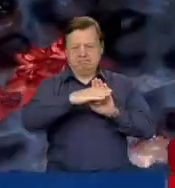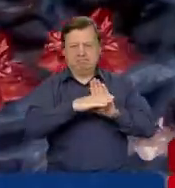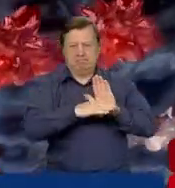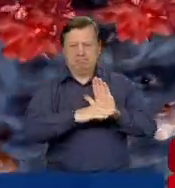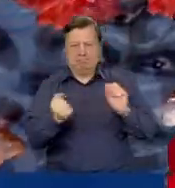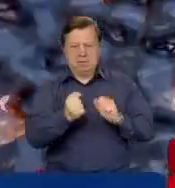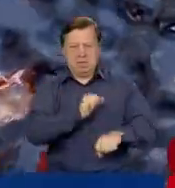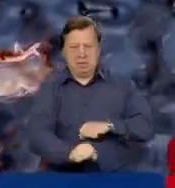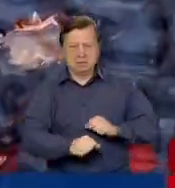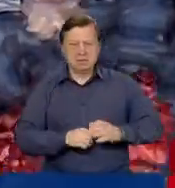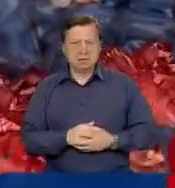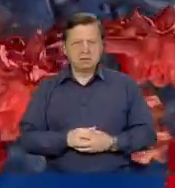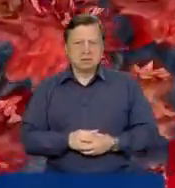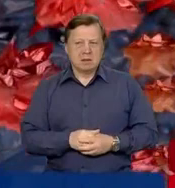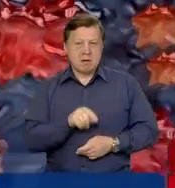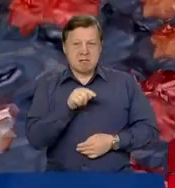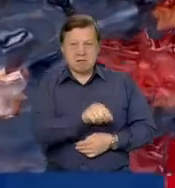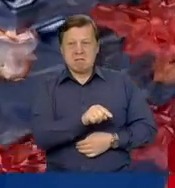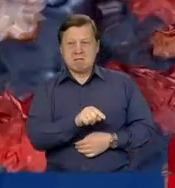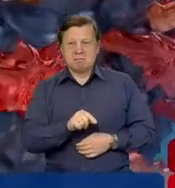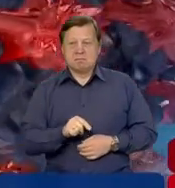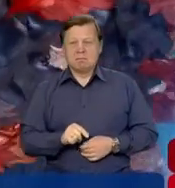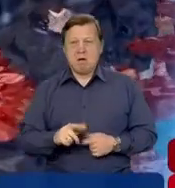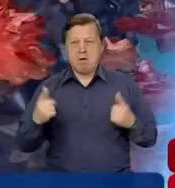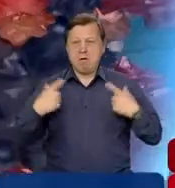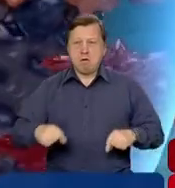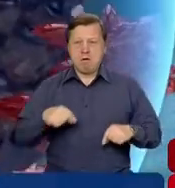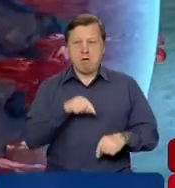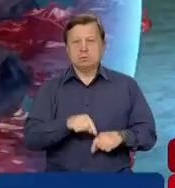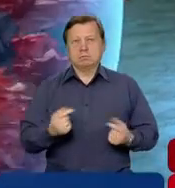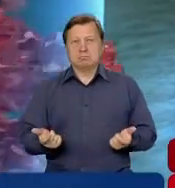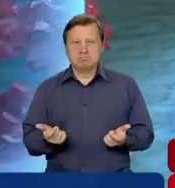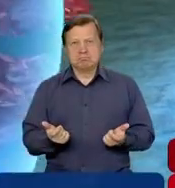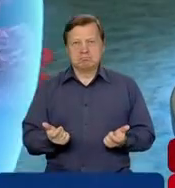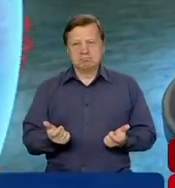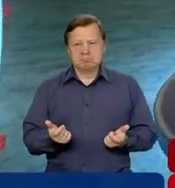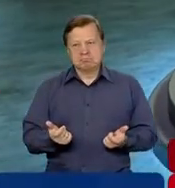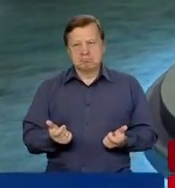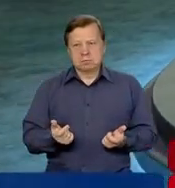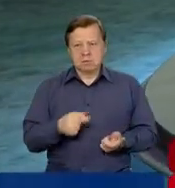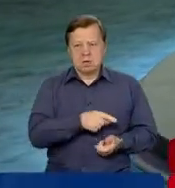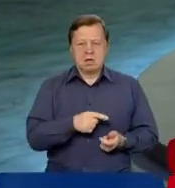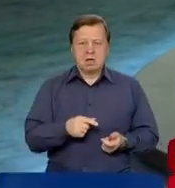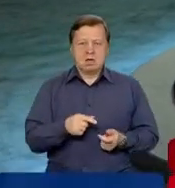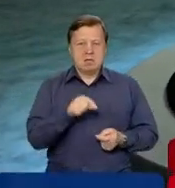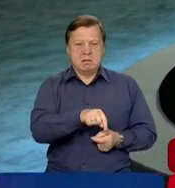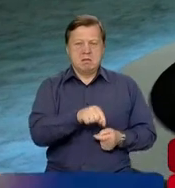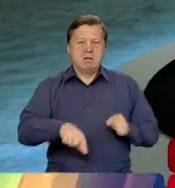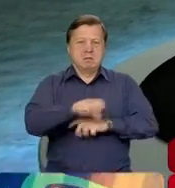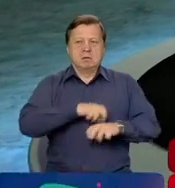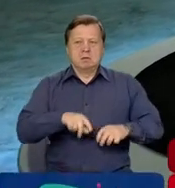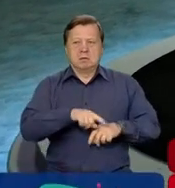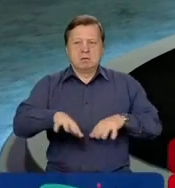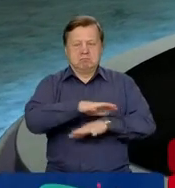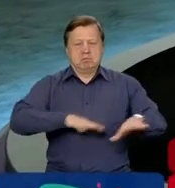to nie jest tak, że tam znajdują się osoby, które w okolicy tego izolatorium na